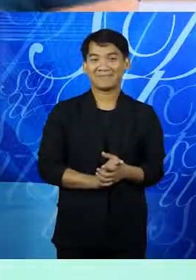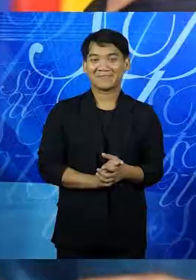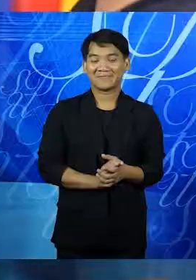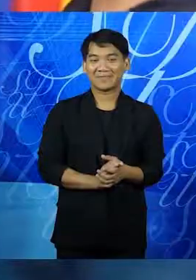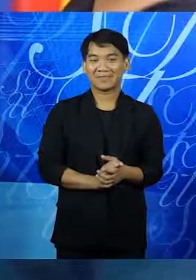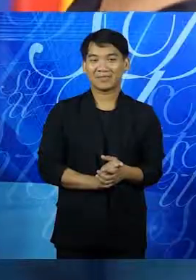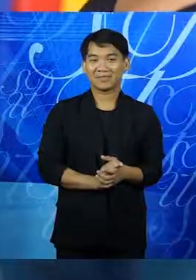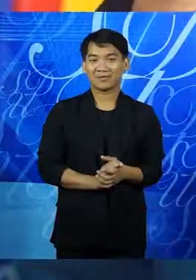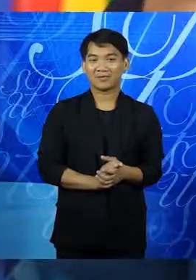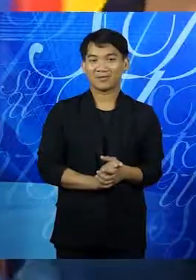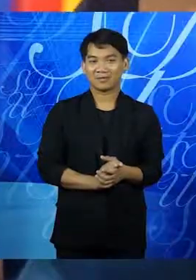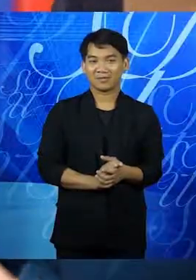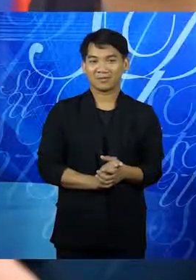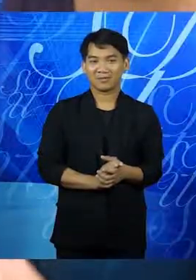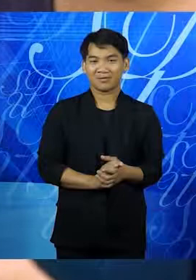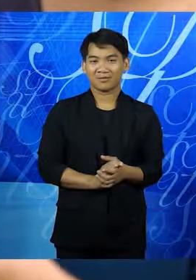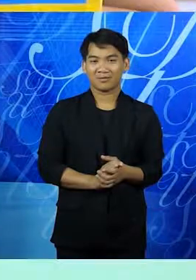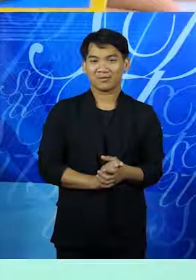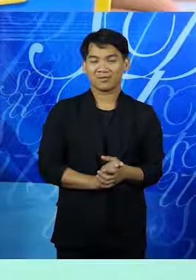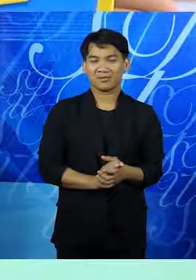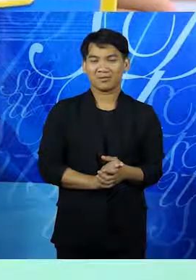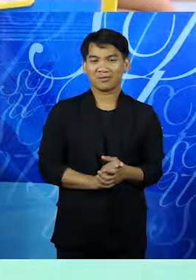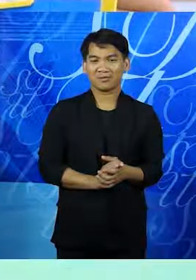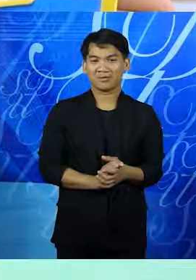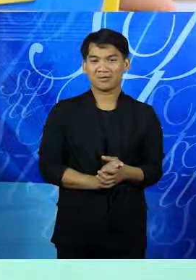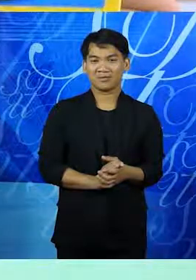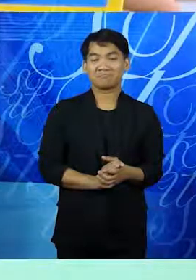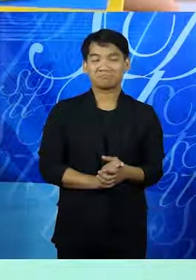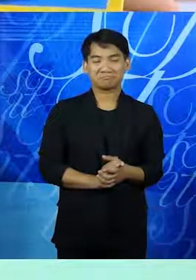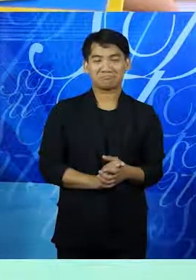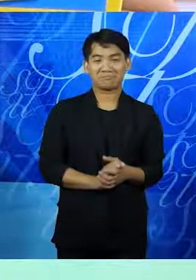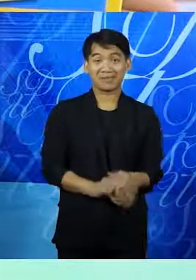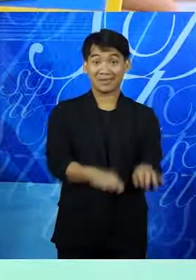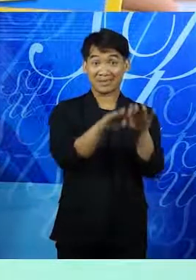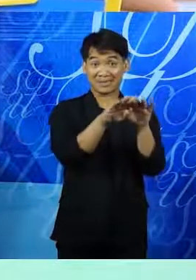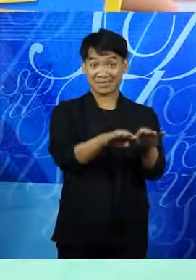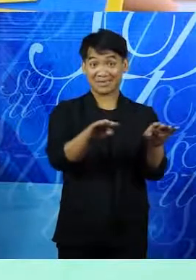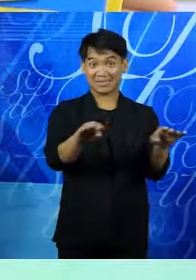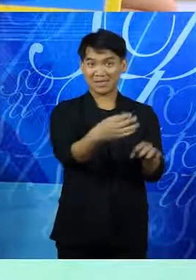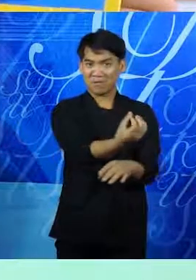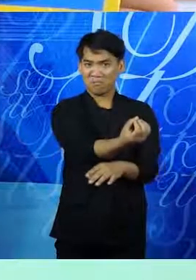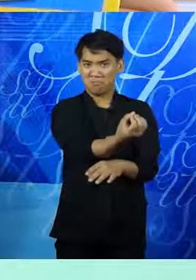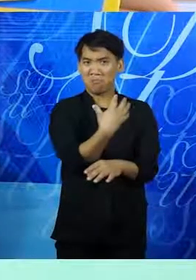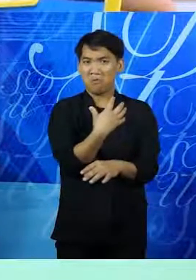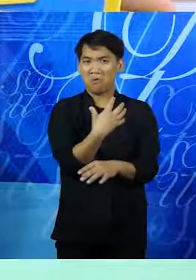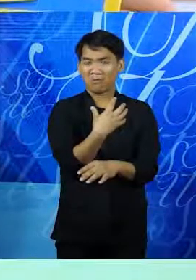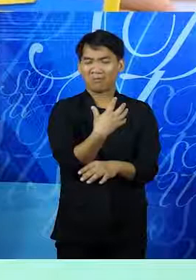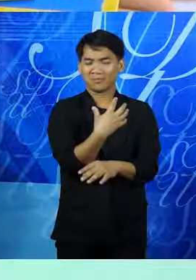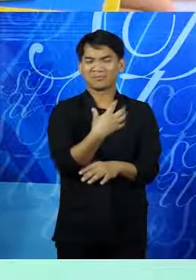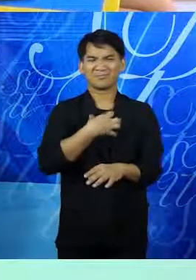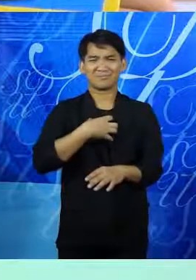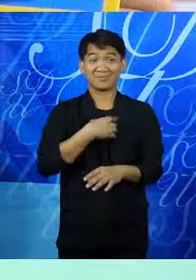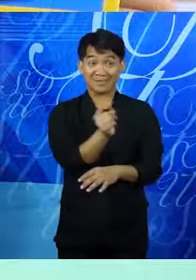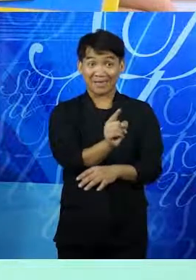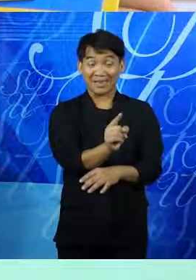งไปเลยค่ะเก่งมากค่ะสำหรับอันนี้นะคะเด็กก็สามารถที่จะบอกได้ว่าต้องการสิ่งที่ต้อง